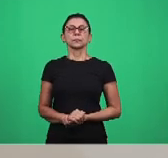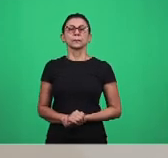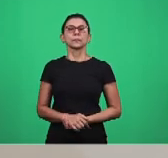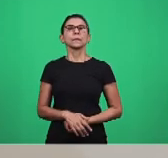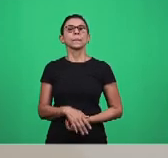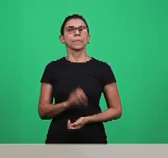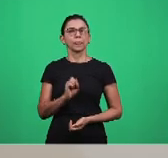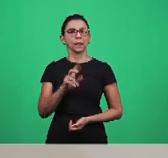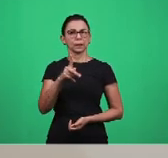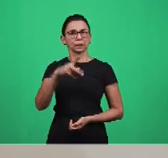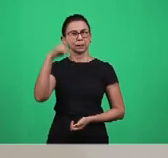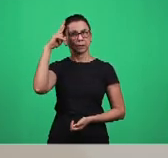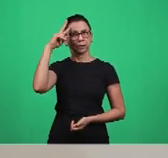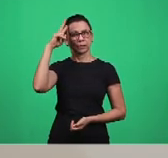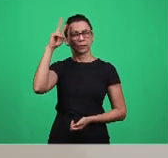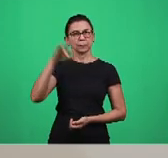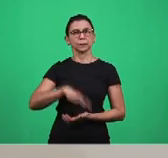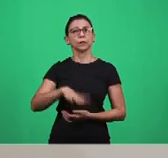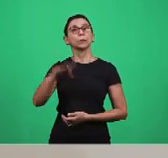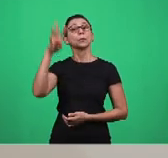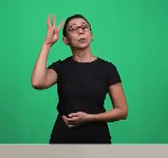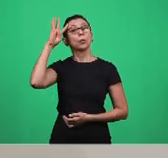mercredi, jeudi, vendredi,